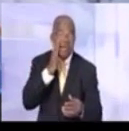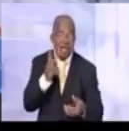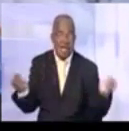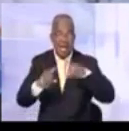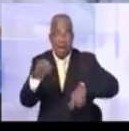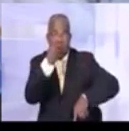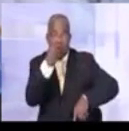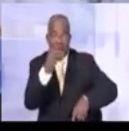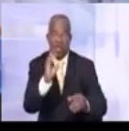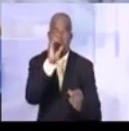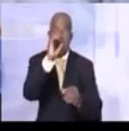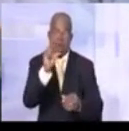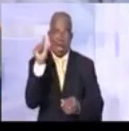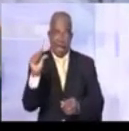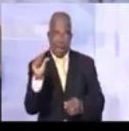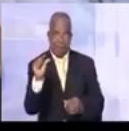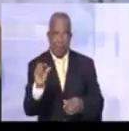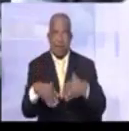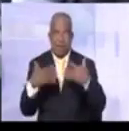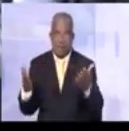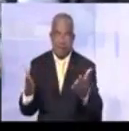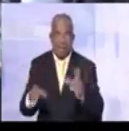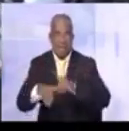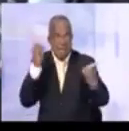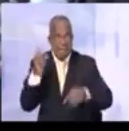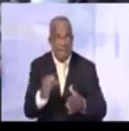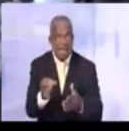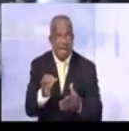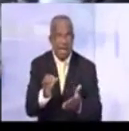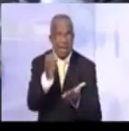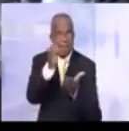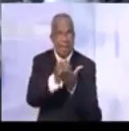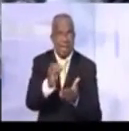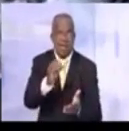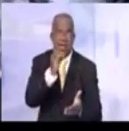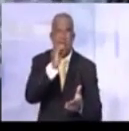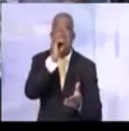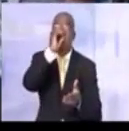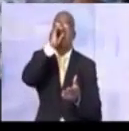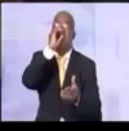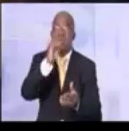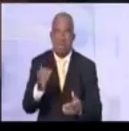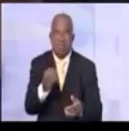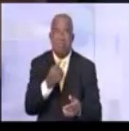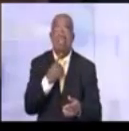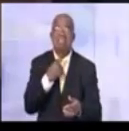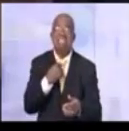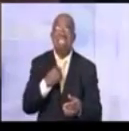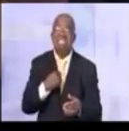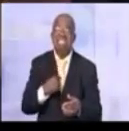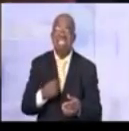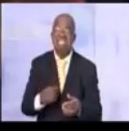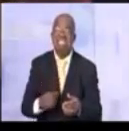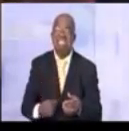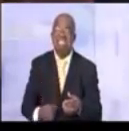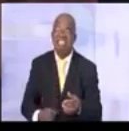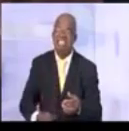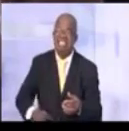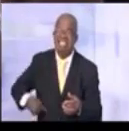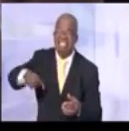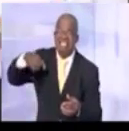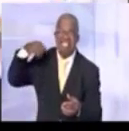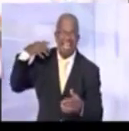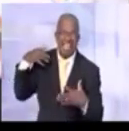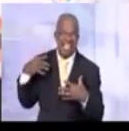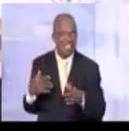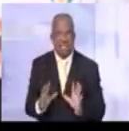compte et nous allons vraiment travailler. Il faut donc sensibiliser une campagne à l'échelle nationale pour lutter